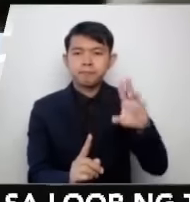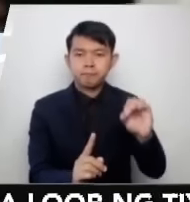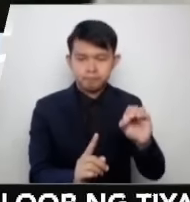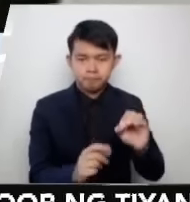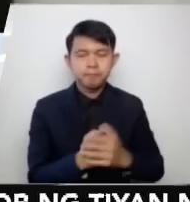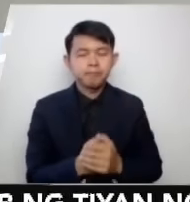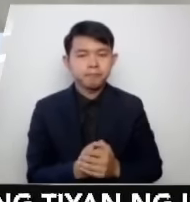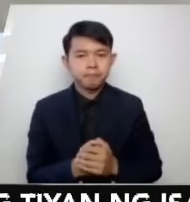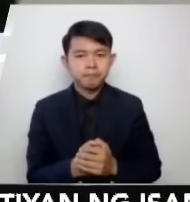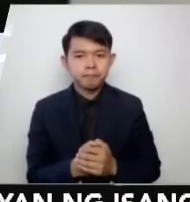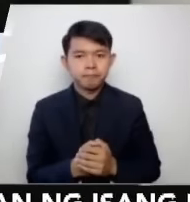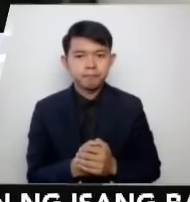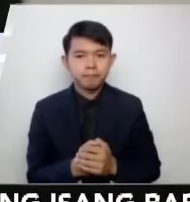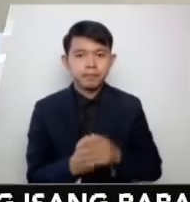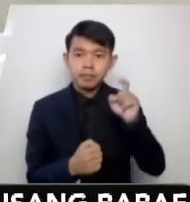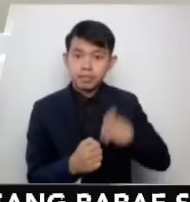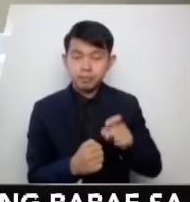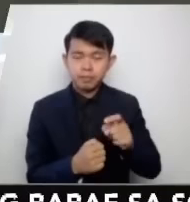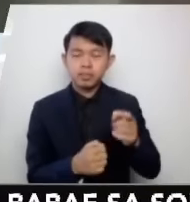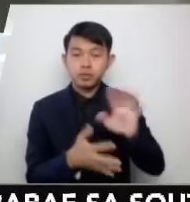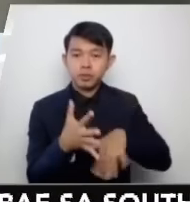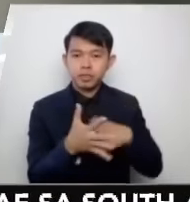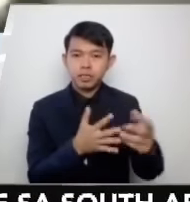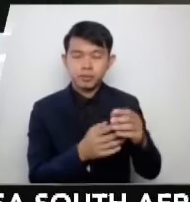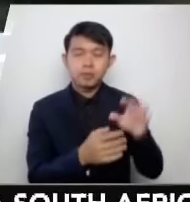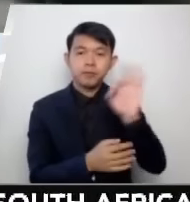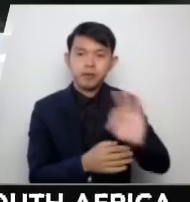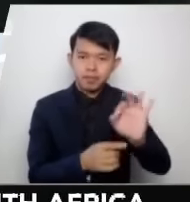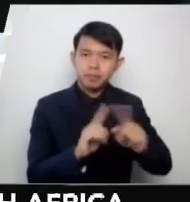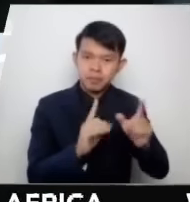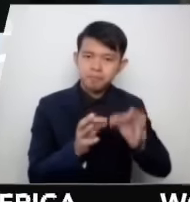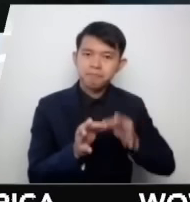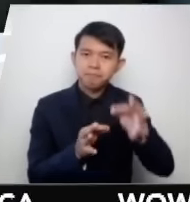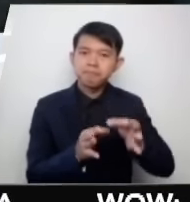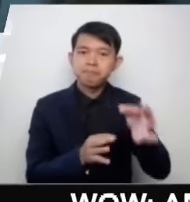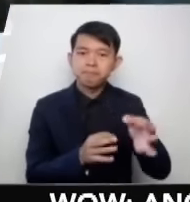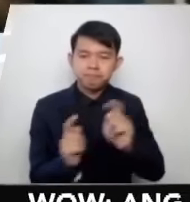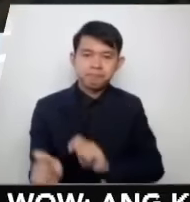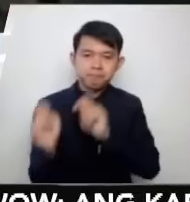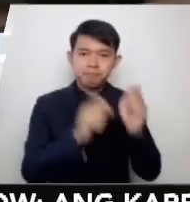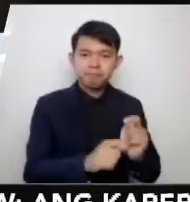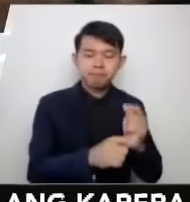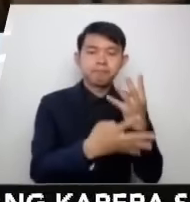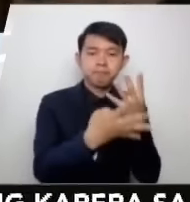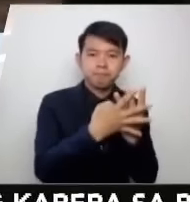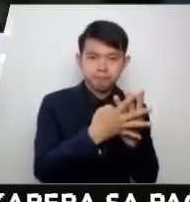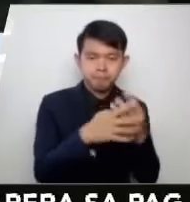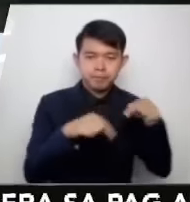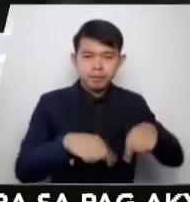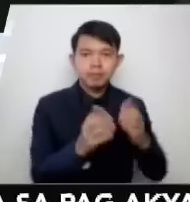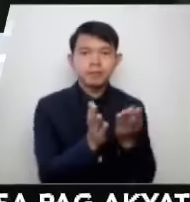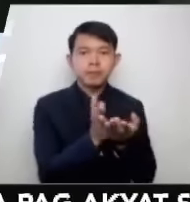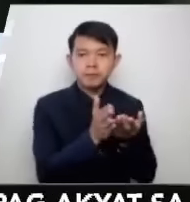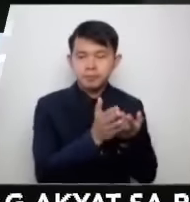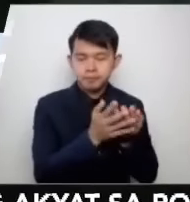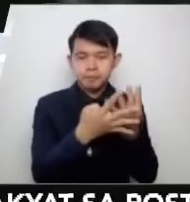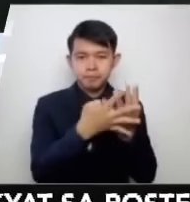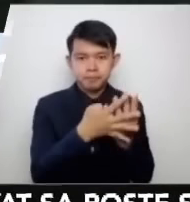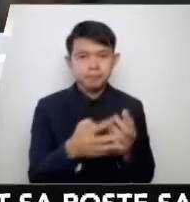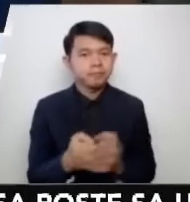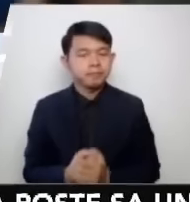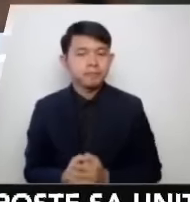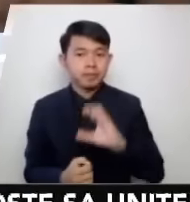kanyang paglipat ng piitan. Samantala kanina, para sa paglipat dito sa Pasig City Jail, ang CIDG ang nanguna